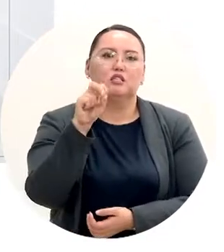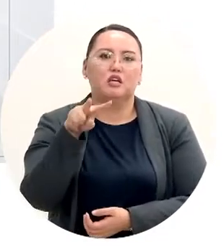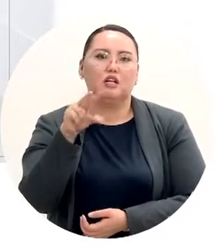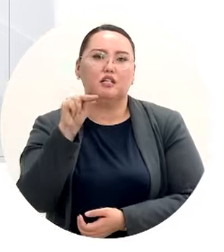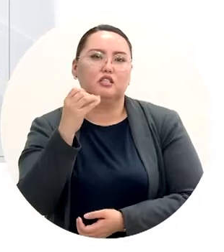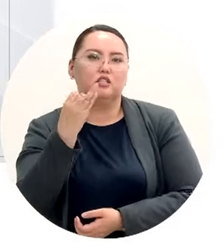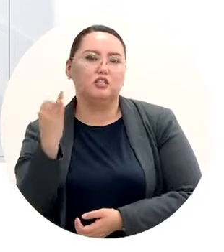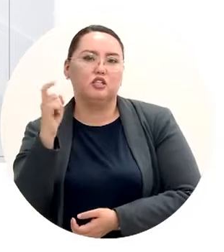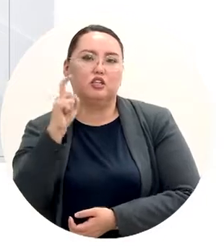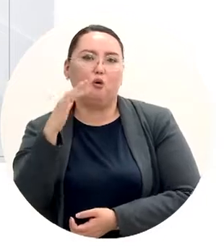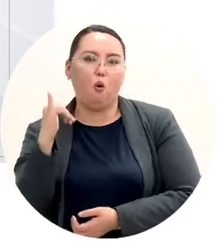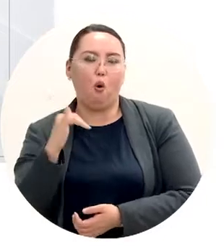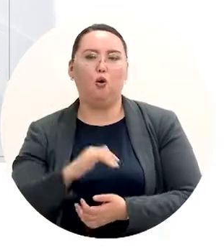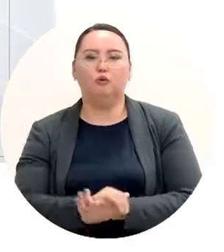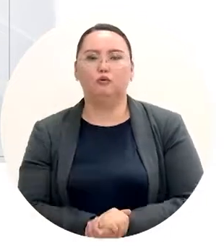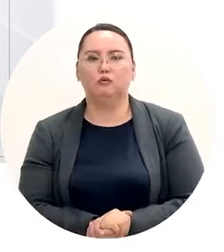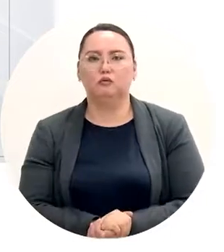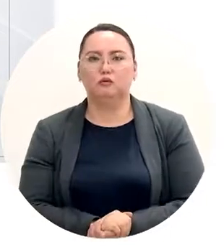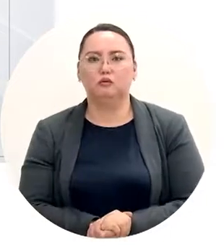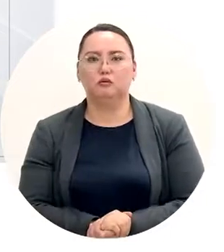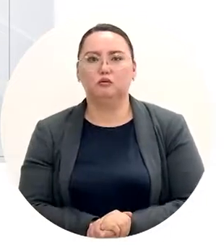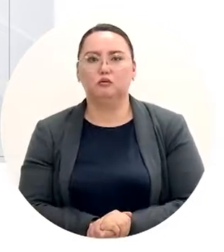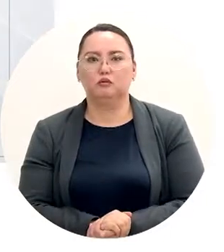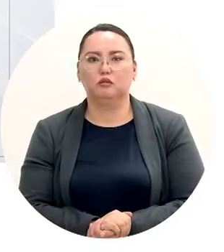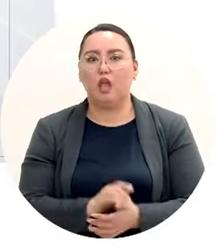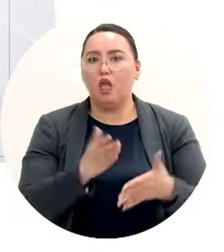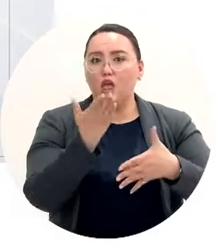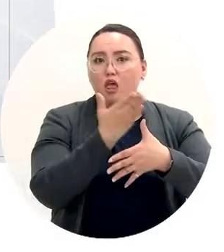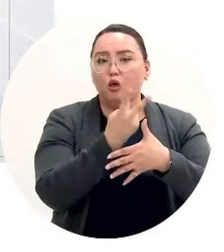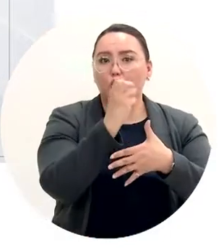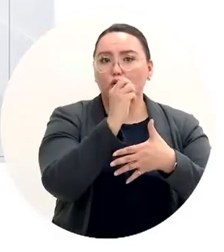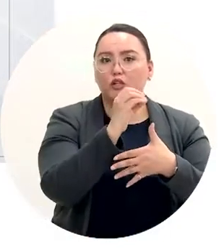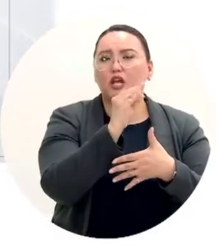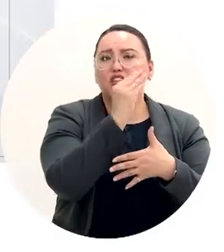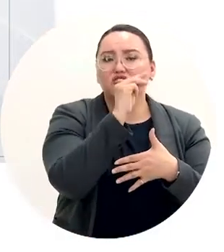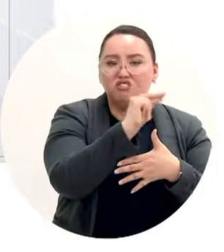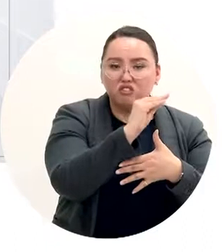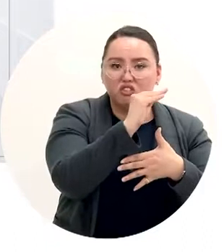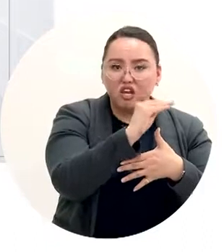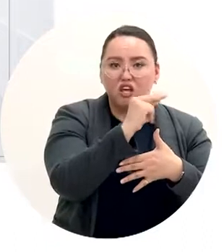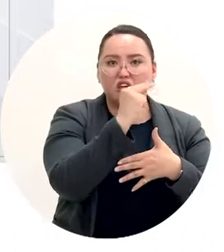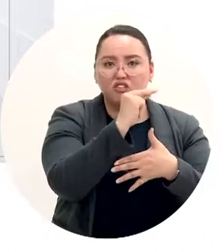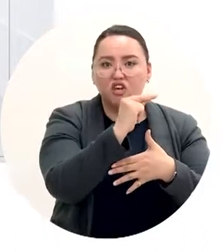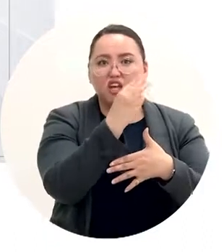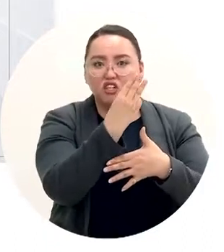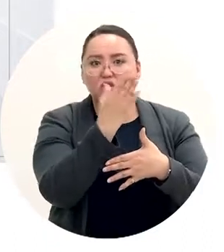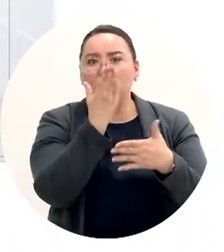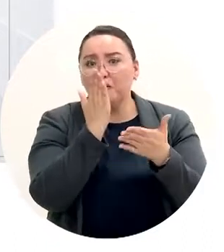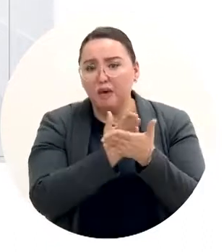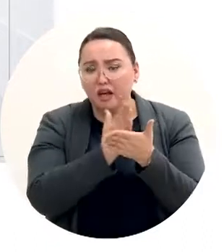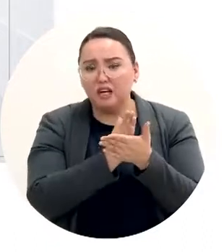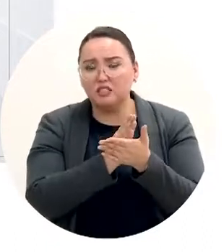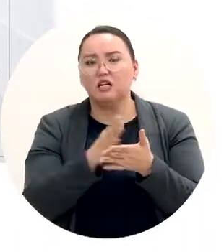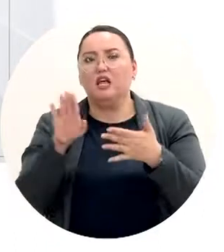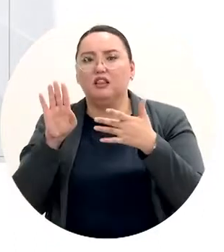жонш, шалчигаар гэж. Тэргүй үед хэдий чи тохиолдож байгаа боловч бүгдөө уг